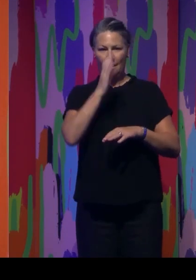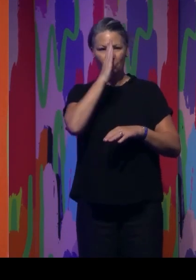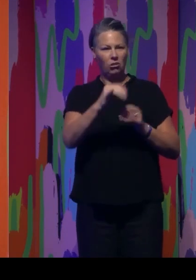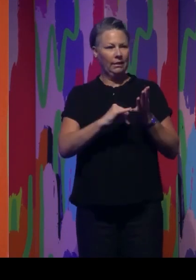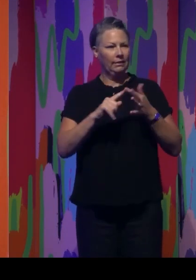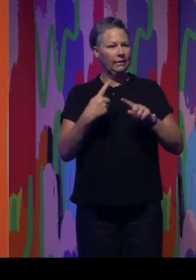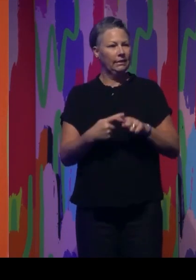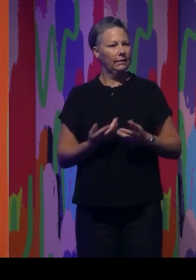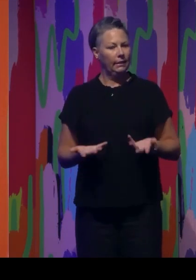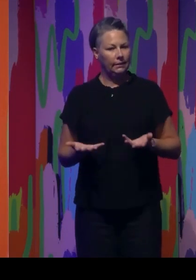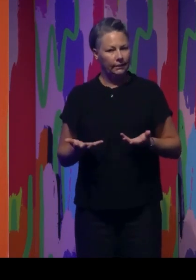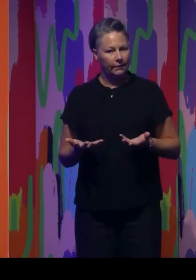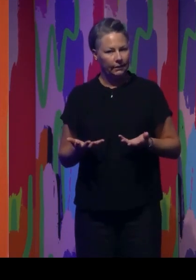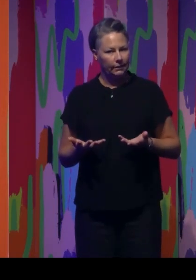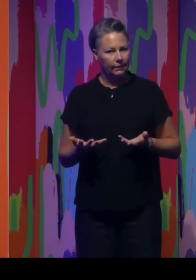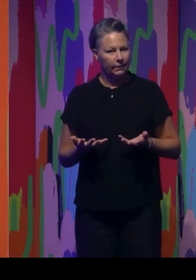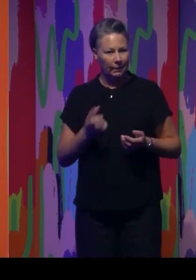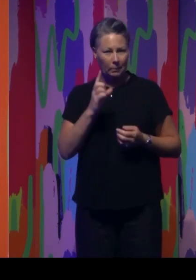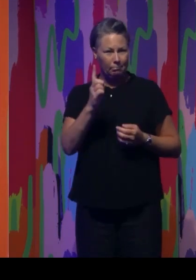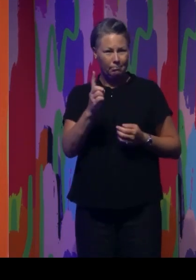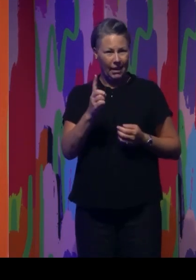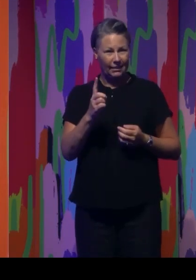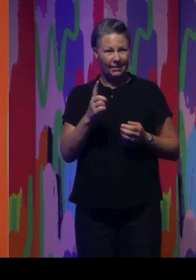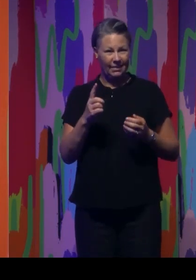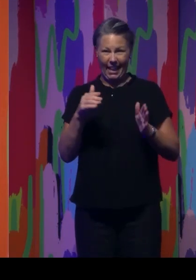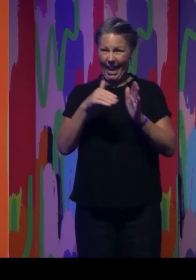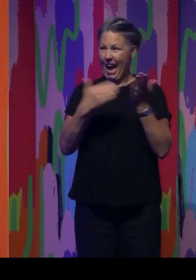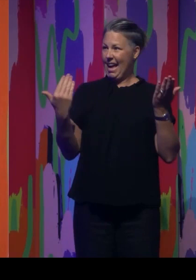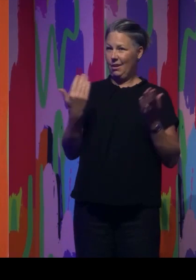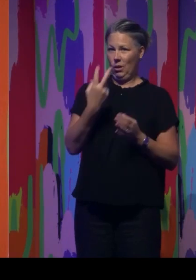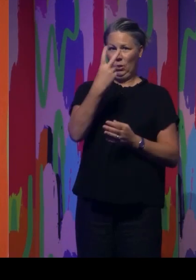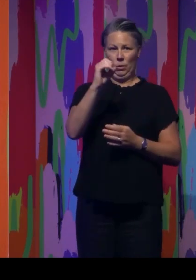এনগেজমেন্ট They don't understand by now